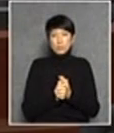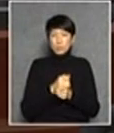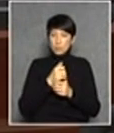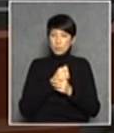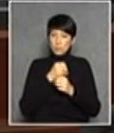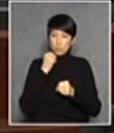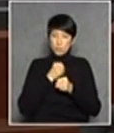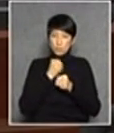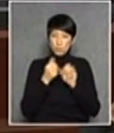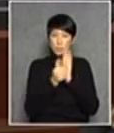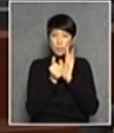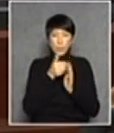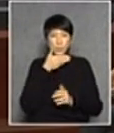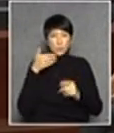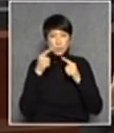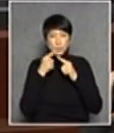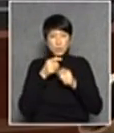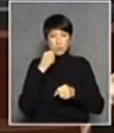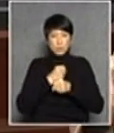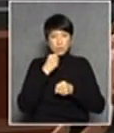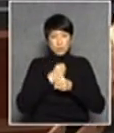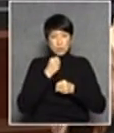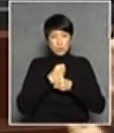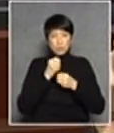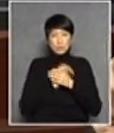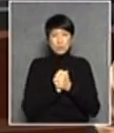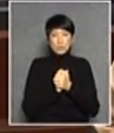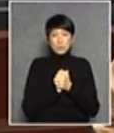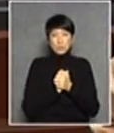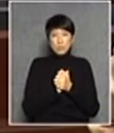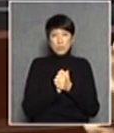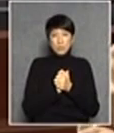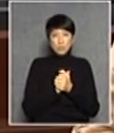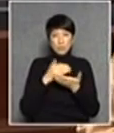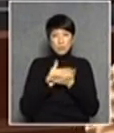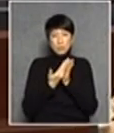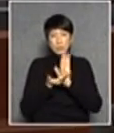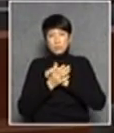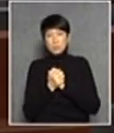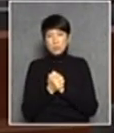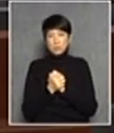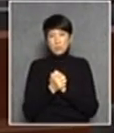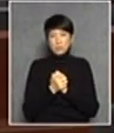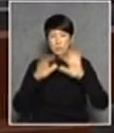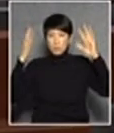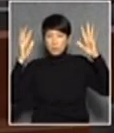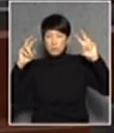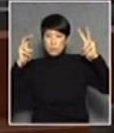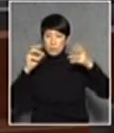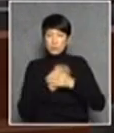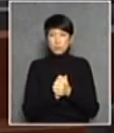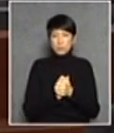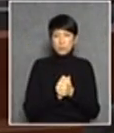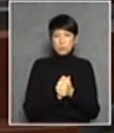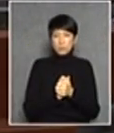做一次為啲青年人搞一次呢一個國際嘅盛事咧，嚇、啊！所以希望即係